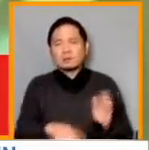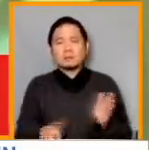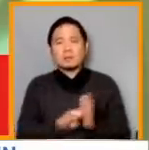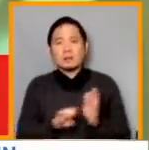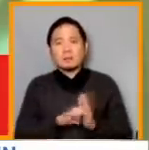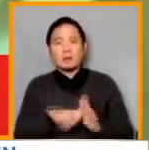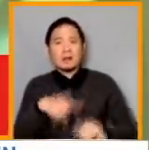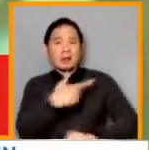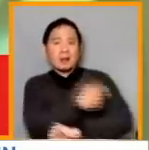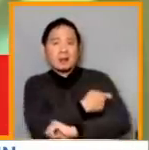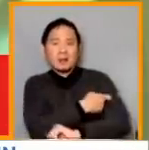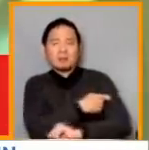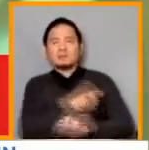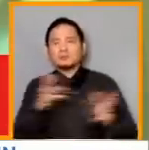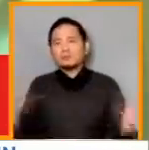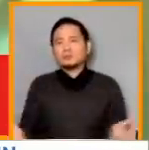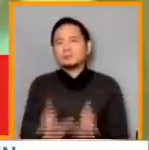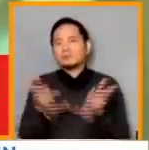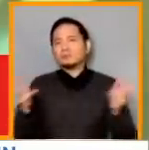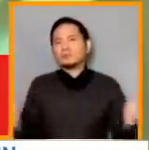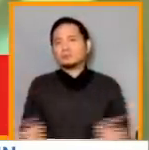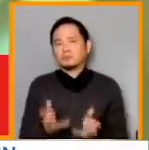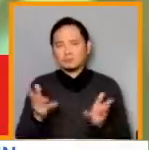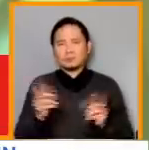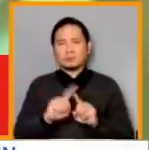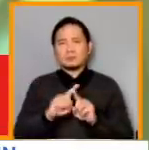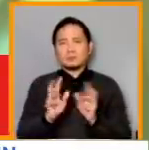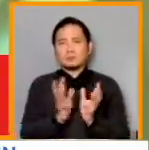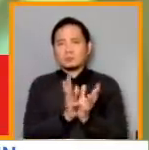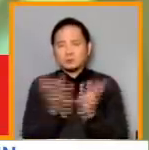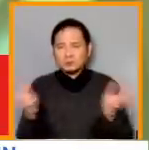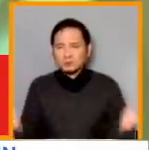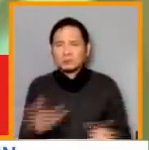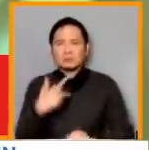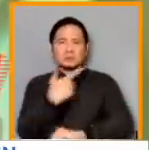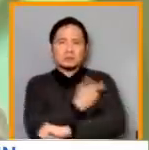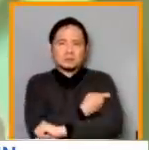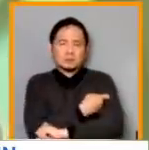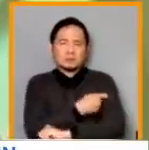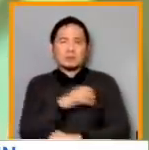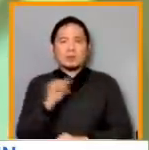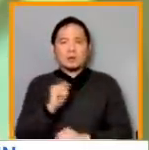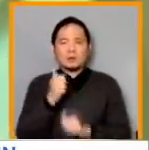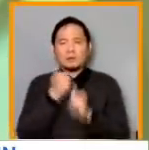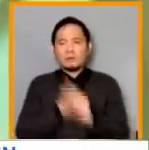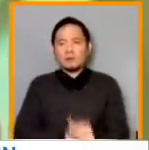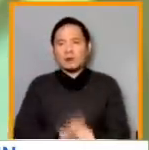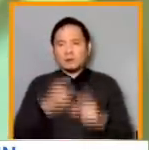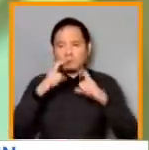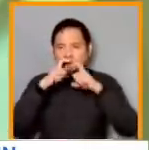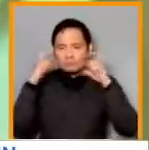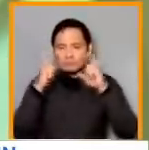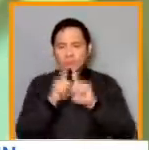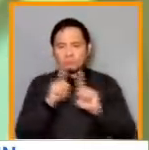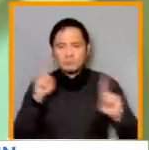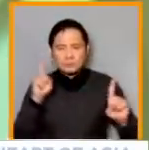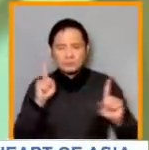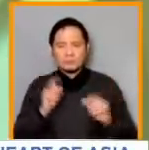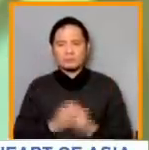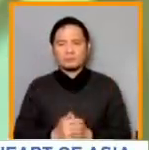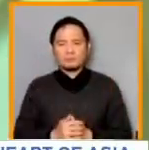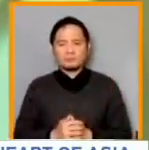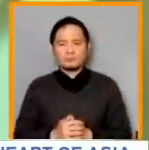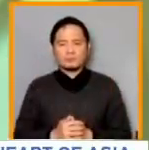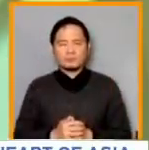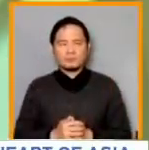our communities and commit to practicing minimum public health standards everywhere and